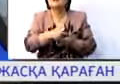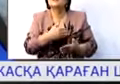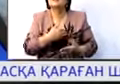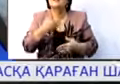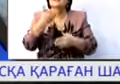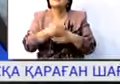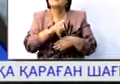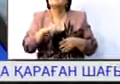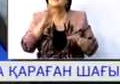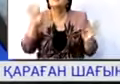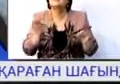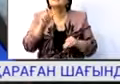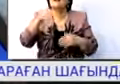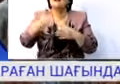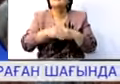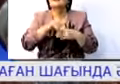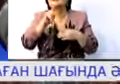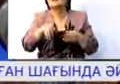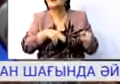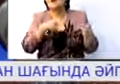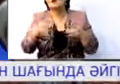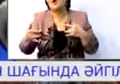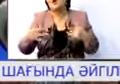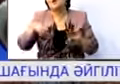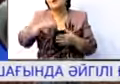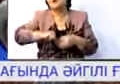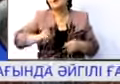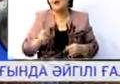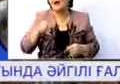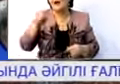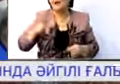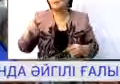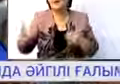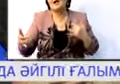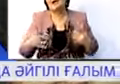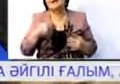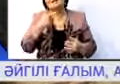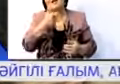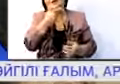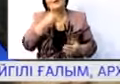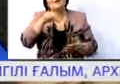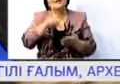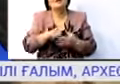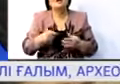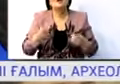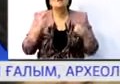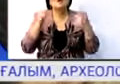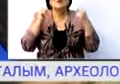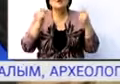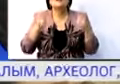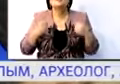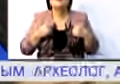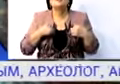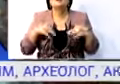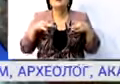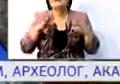Кеш барысында сазгердің алыс жақын өңірлерден келген өнер жолындағы әріптестері де концерттің көркін қыздырды. Мерейтой иесінің мерейін